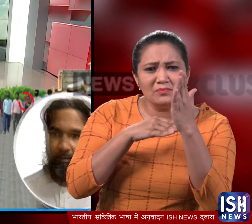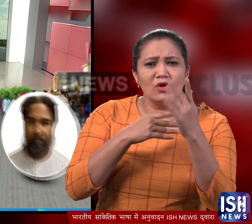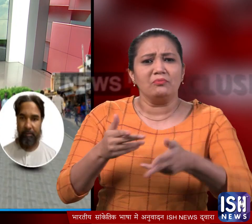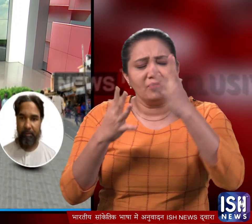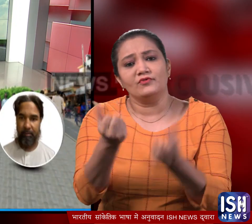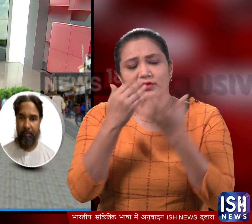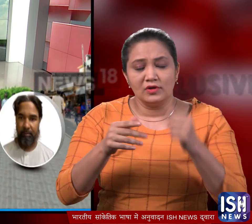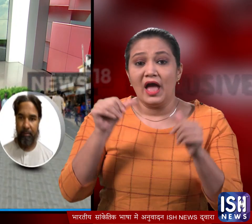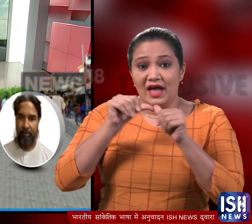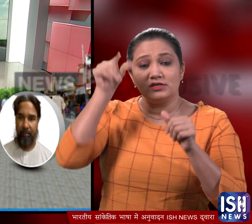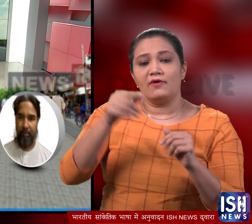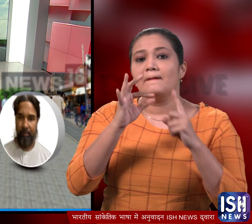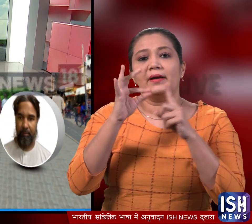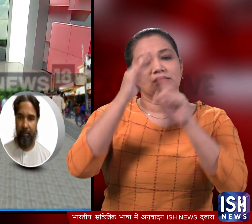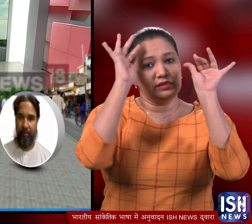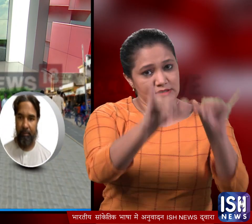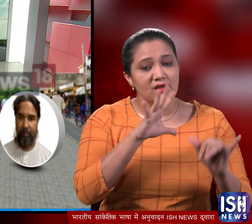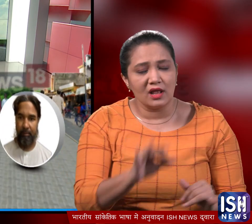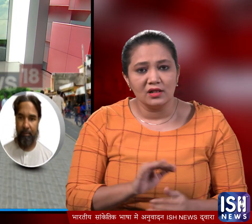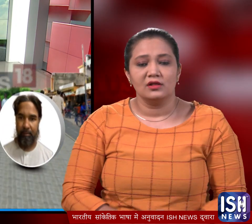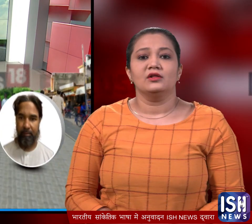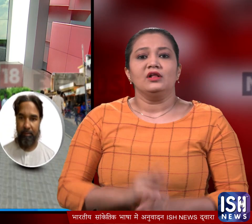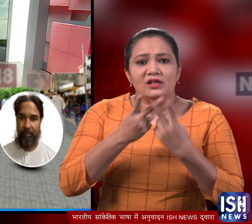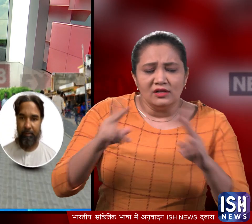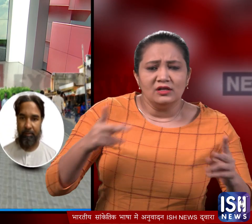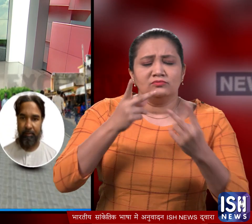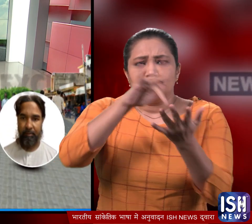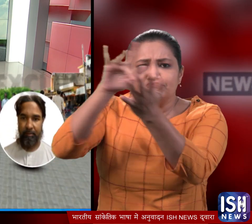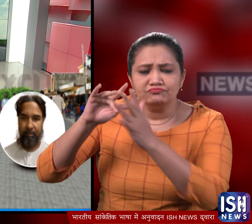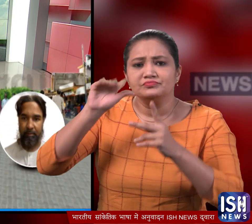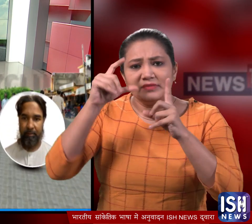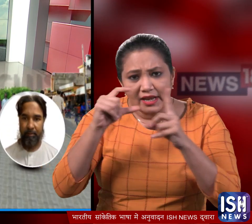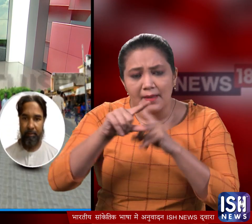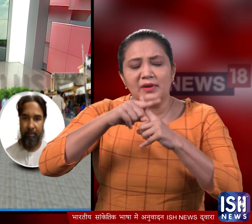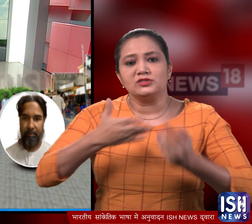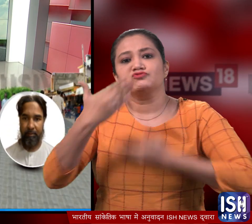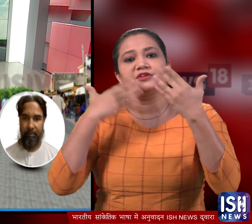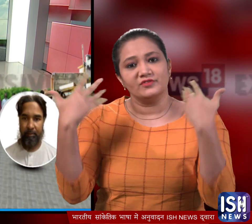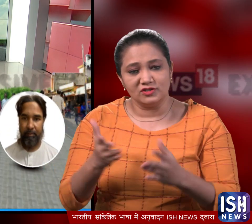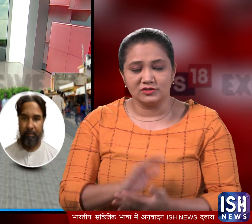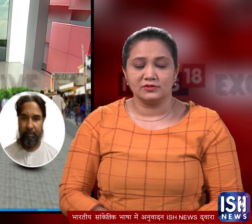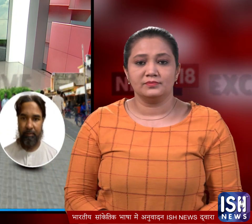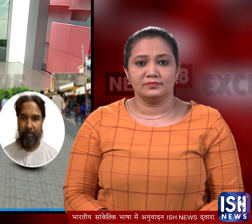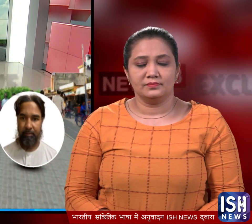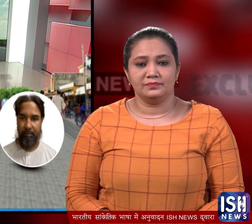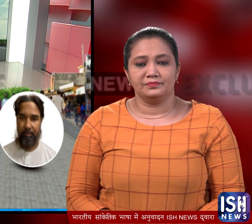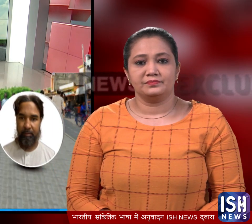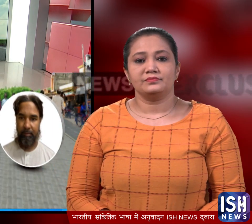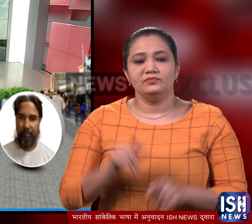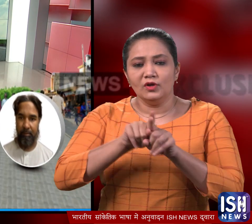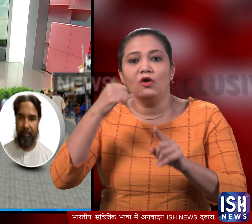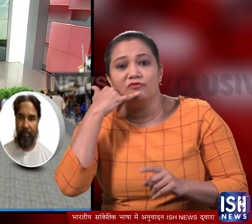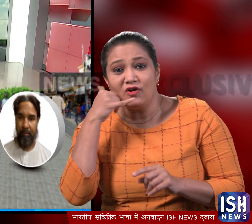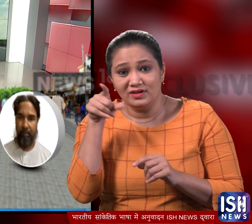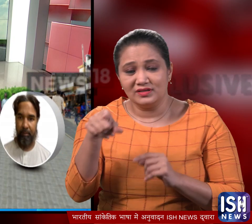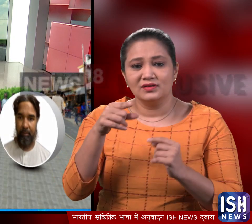अशरफ पाकिस्तान का नागरिक है और उसे ISI ने दिल्ली समेत भारत के दूसरे इलाकों में हमलों के लिए ट्रेनिंग दी थी। यही नहीं, पता चला है कि पुलिस को उसके